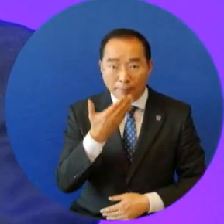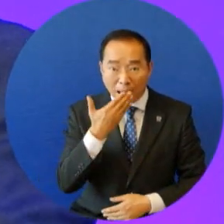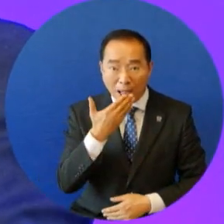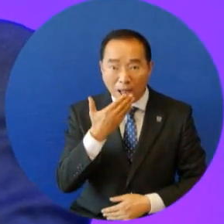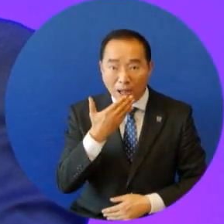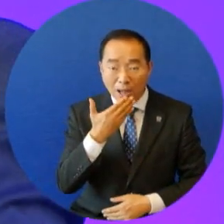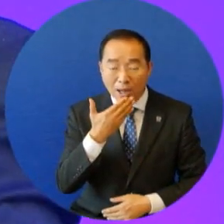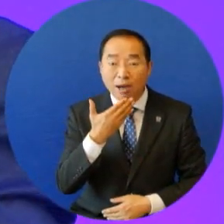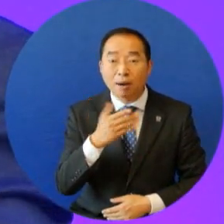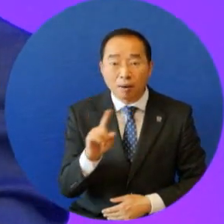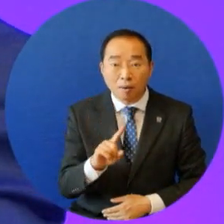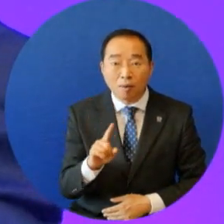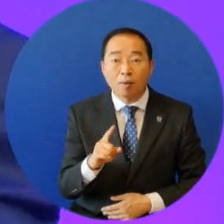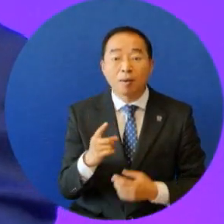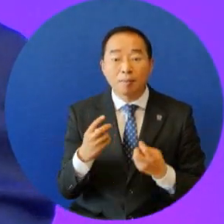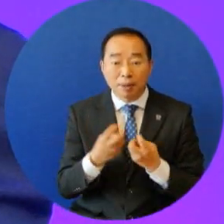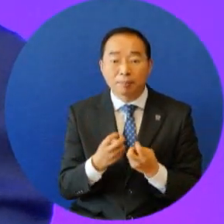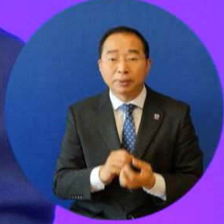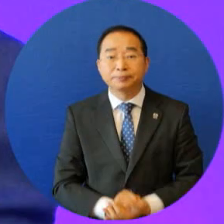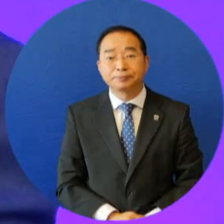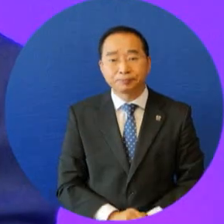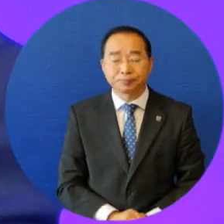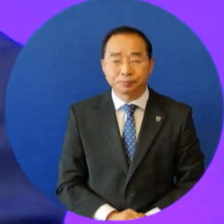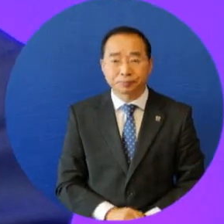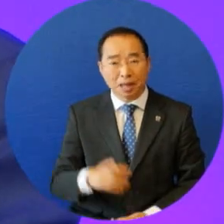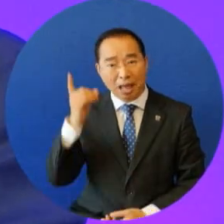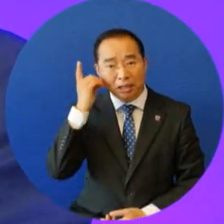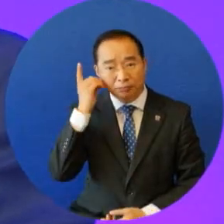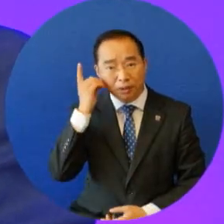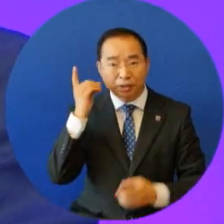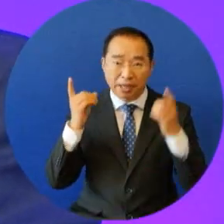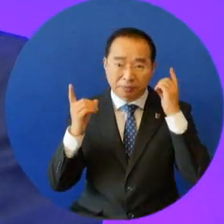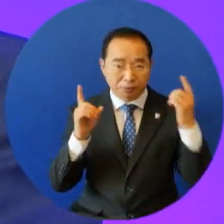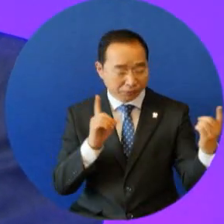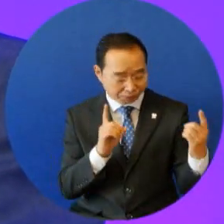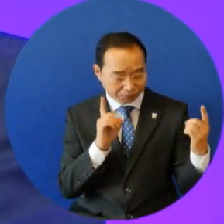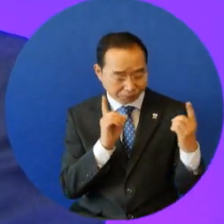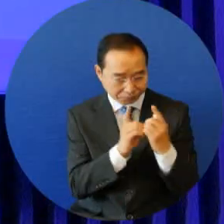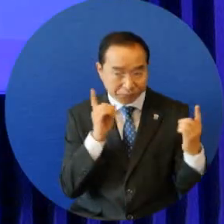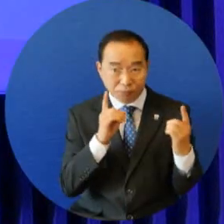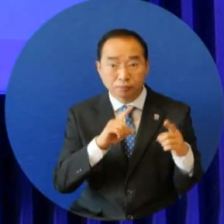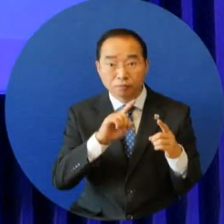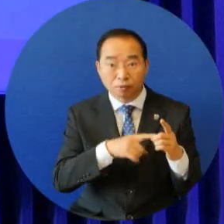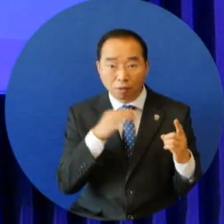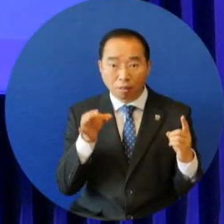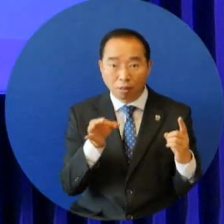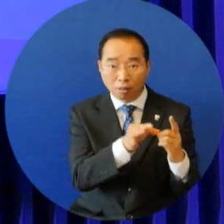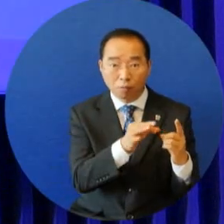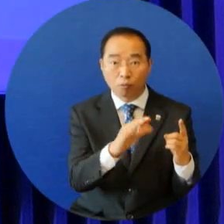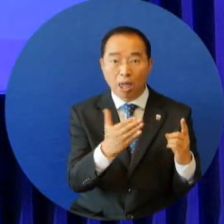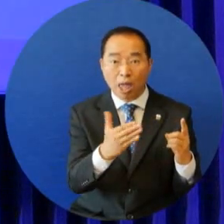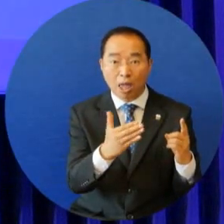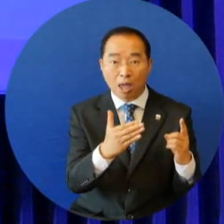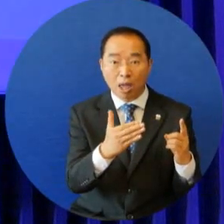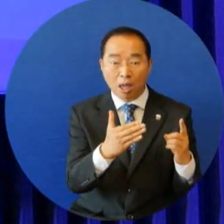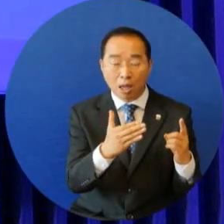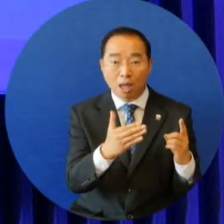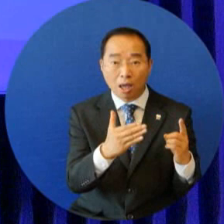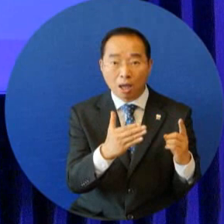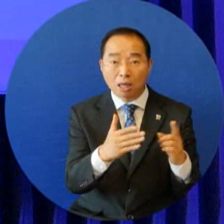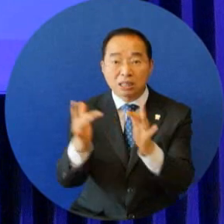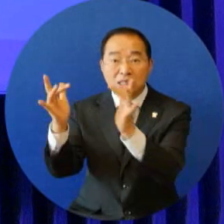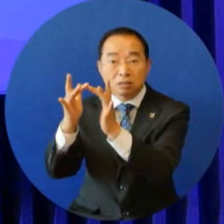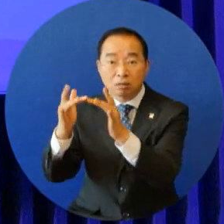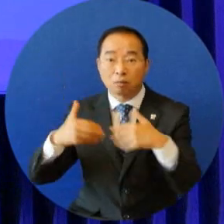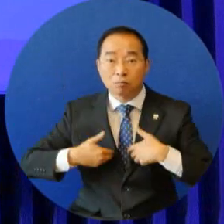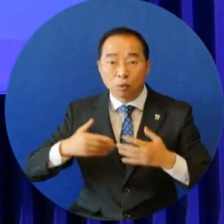이제는 금융서비스권 안으로 이거를 다 포용할 수 있다는 얘기입니다. 특히 후진국일수록